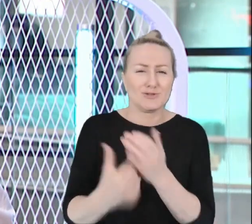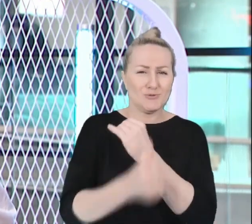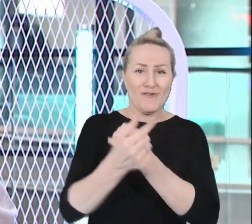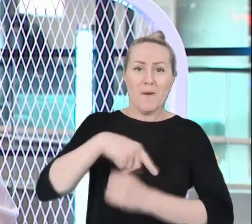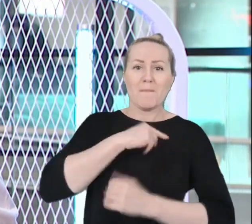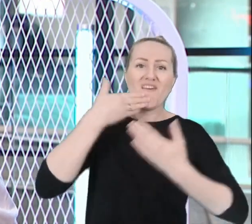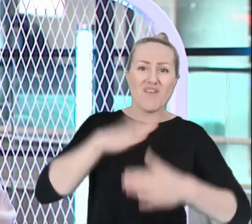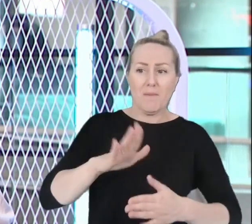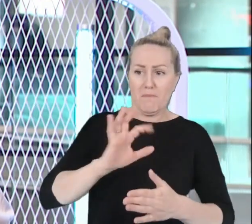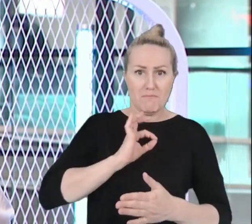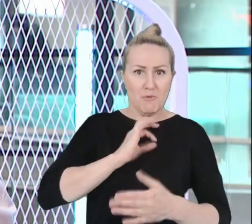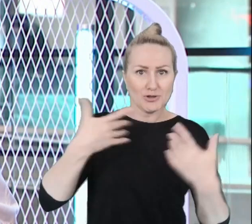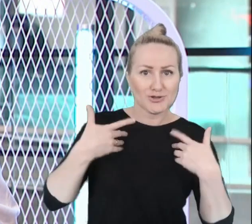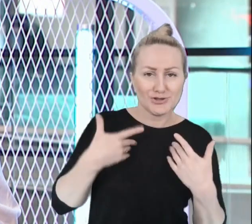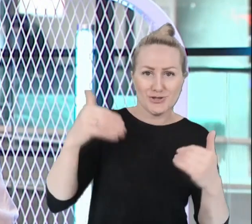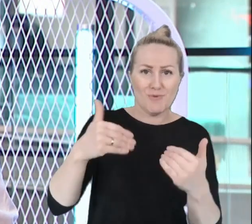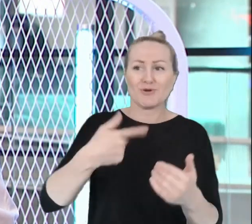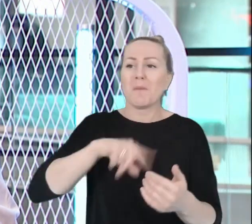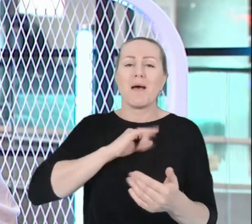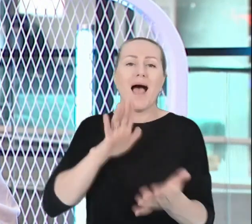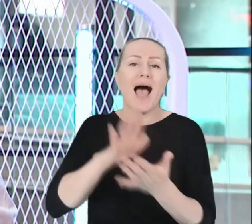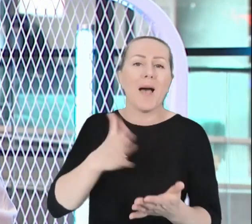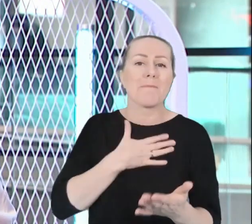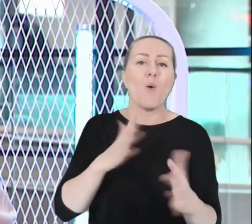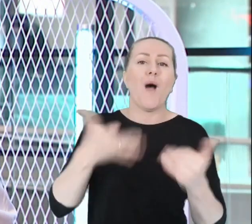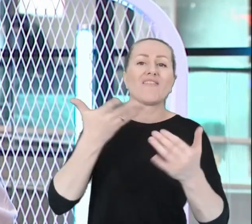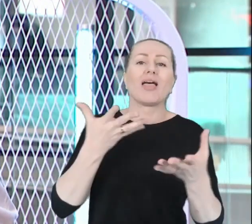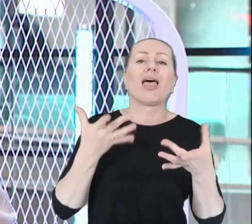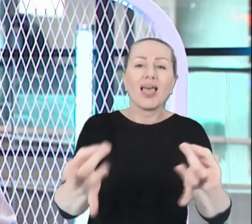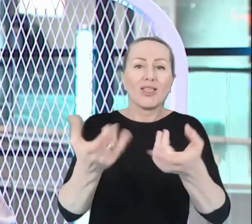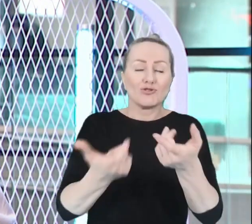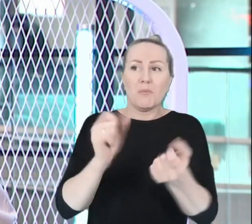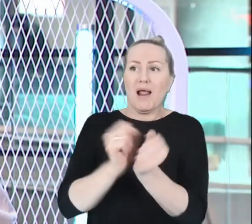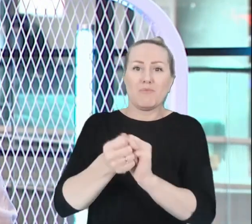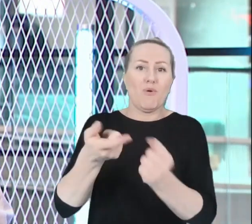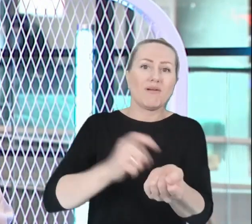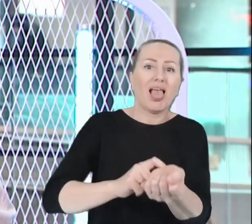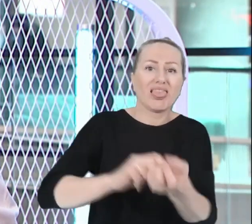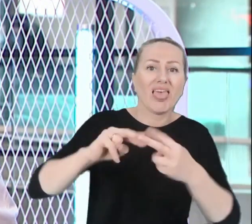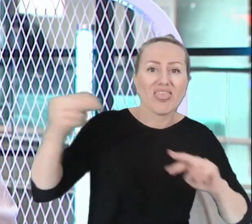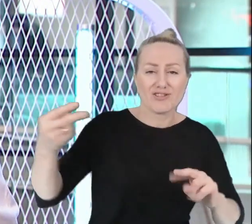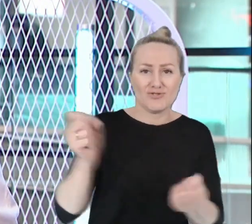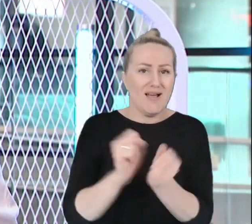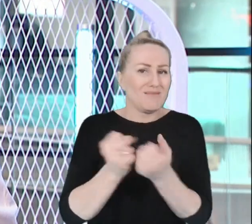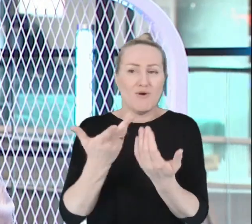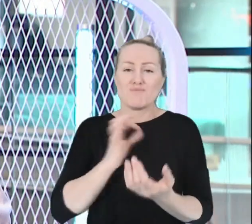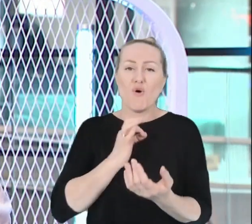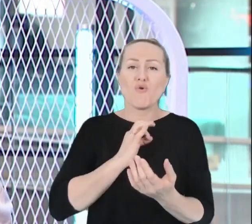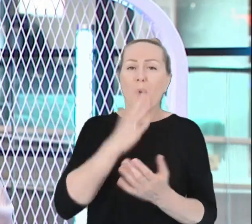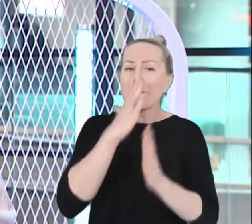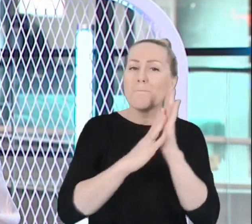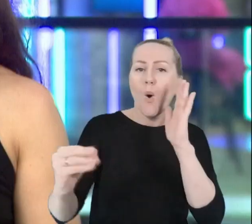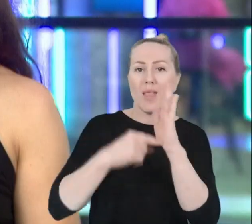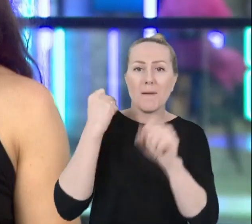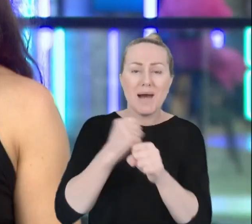naszym, wiecie, predyspozycjami genetycznymi, modelem pracy, ambicją. To